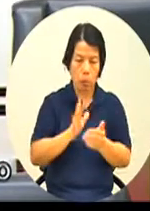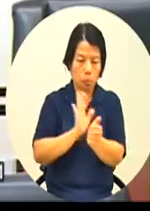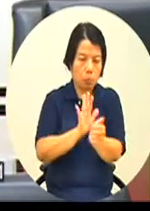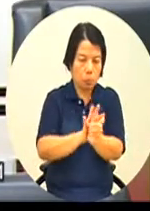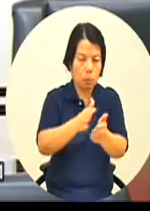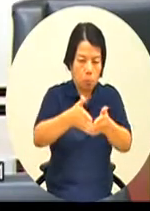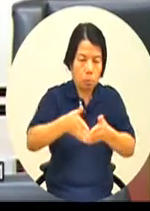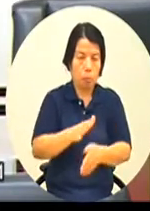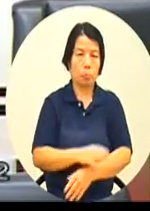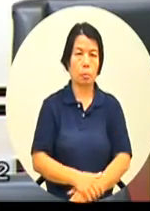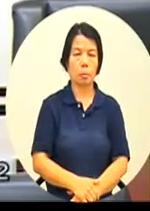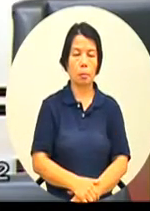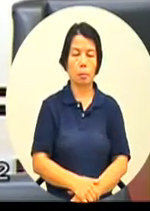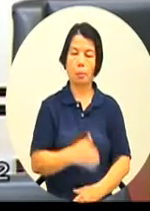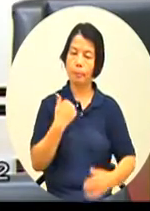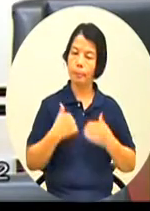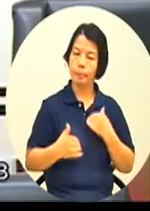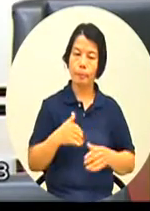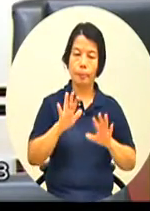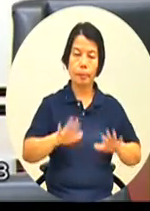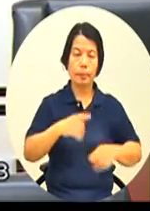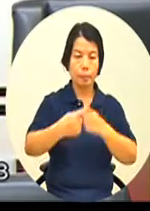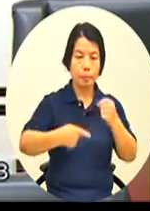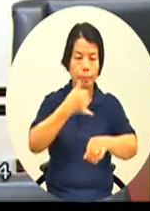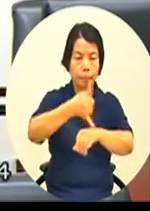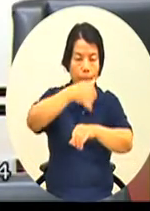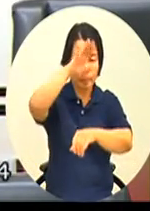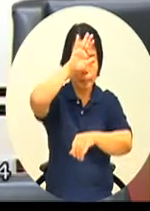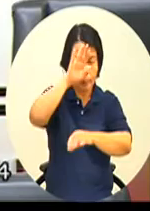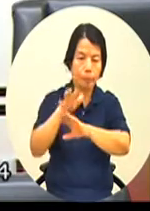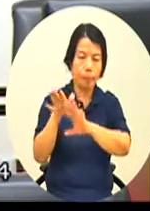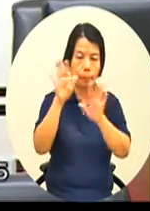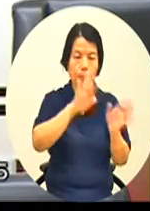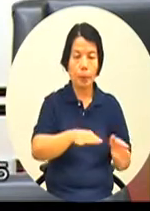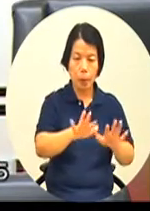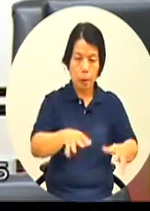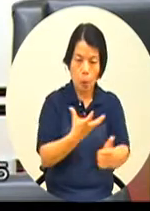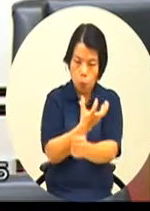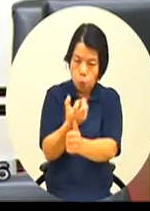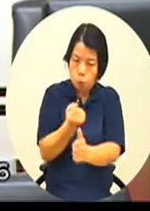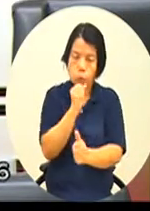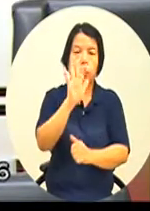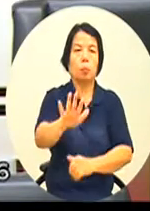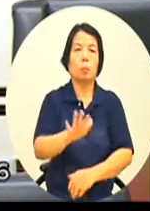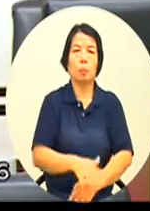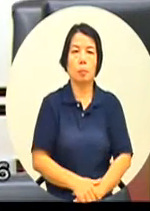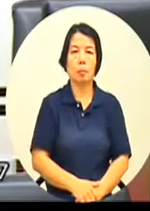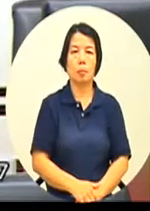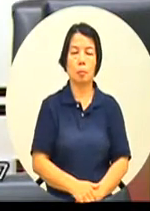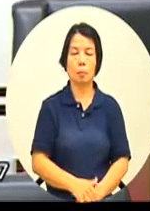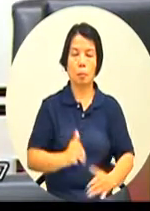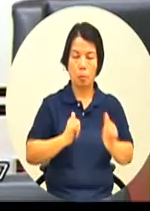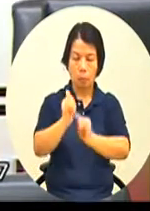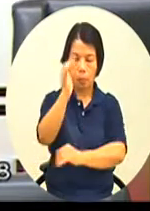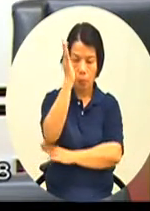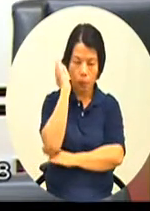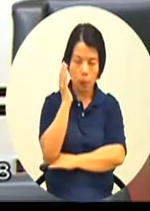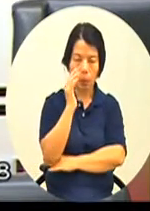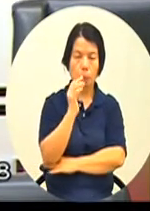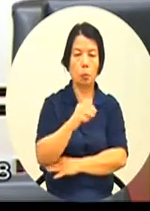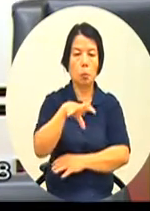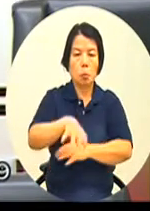们很高兴看到今年登革热的状况目前还在控制中，其实这个民政局在这一方面的努力，我